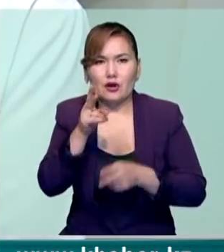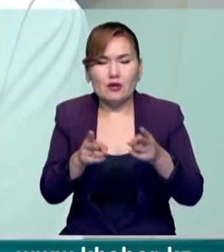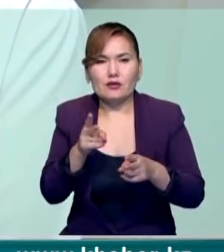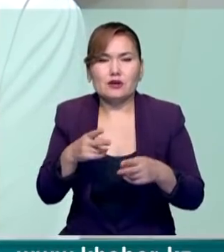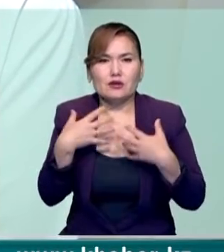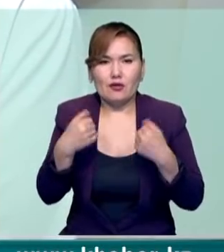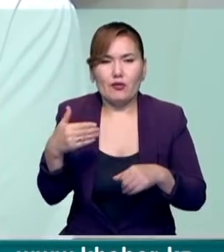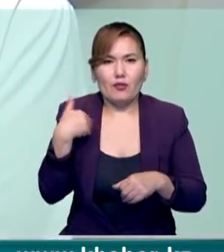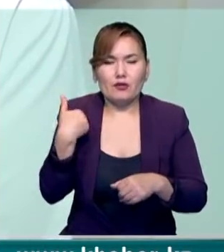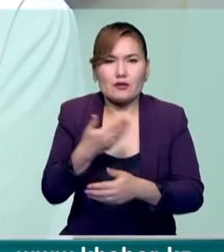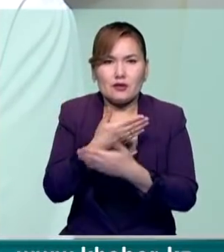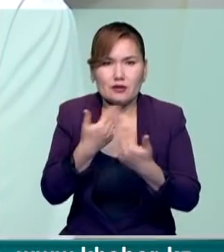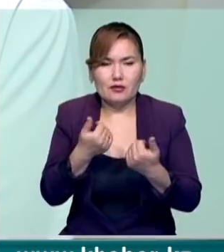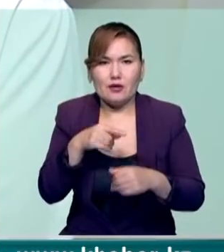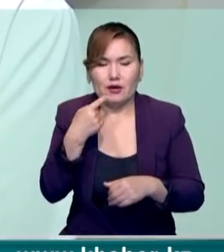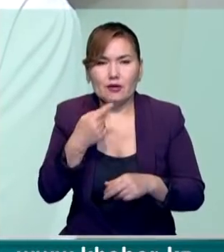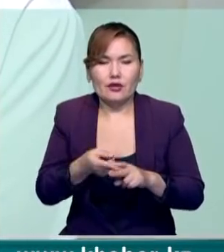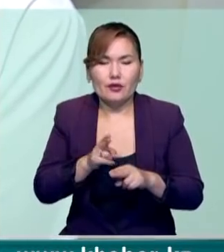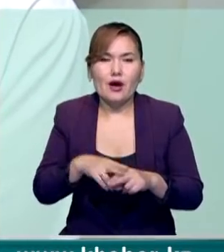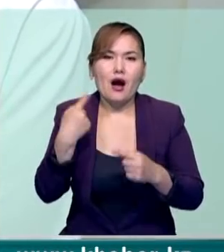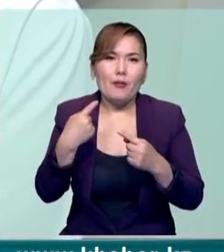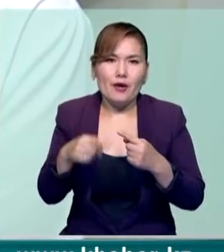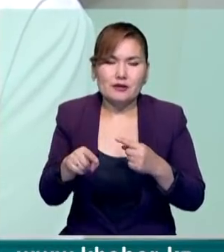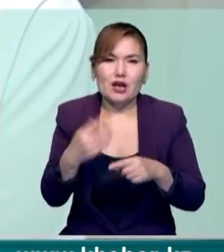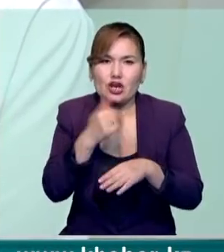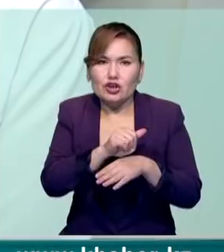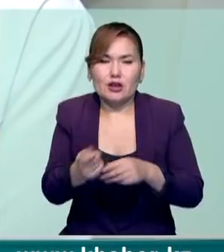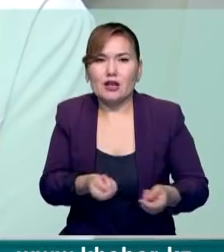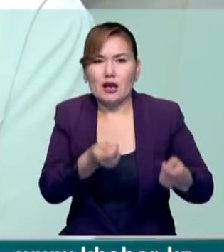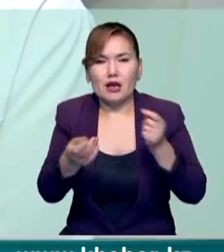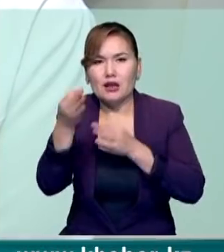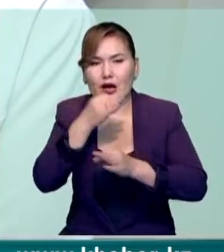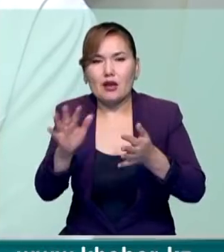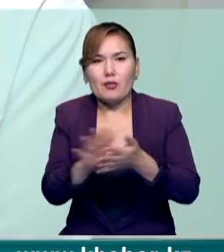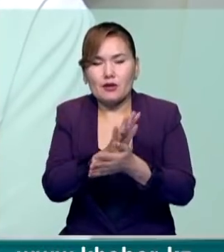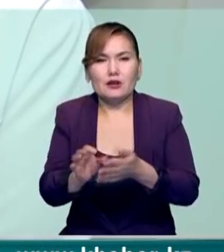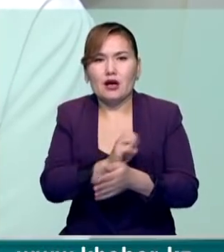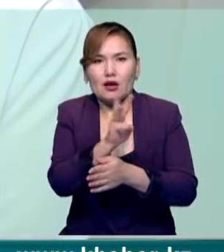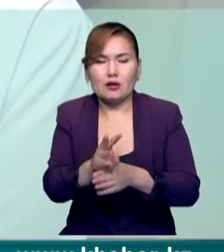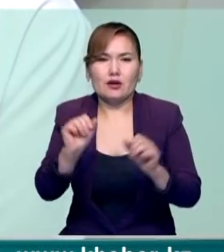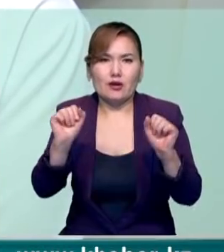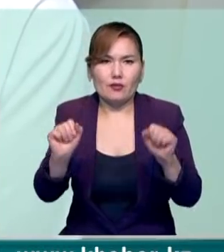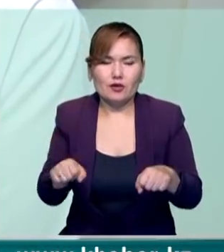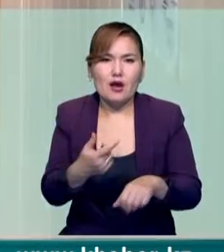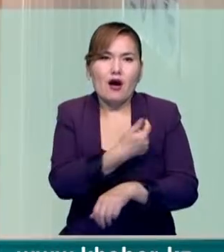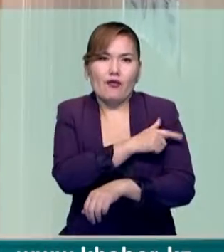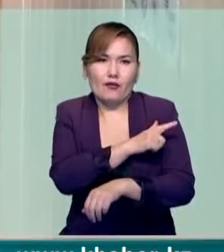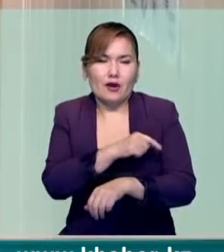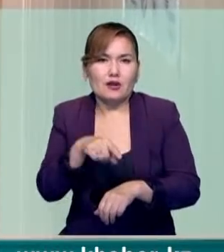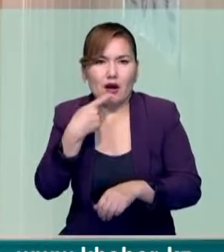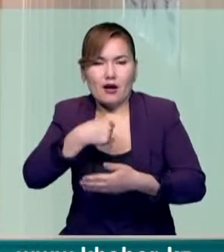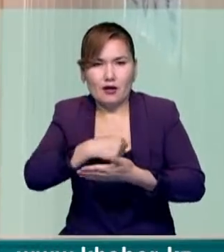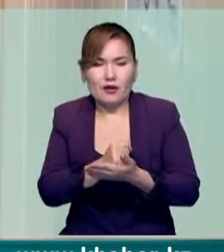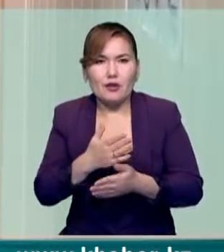біз басқа дәрілерді бере аламыз. Шетелдің дәрісі ола ма, қайындай керек, оны врач береді, назначение, сонымен береміз біз.